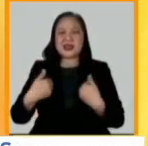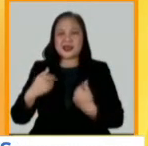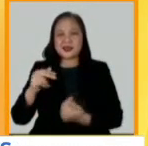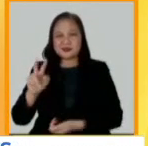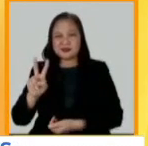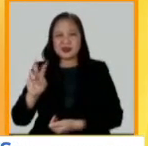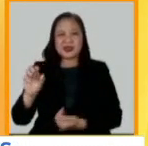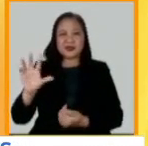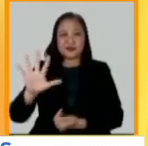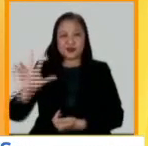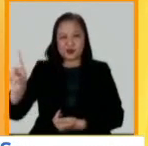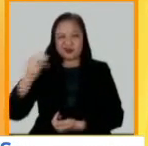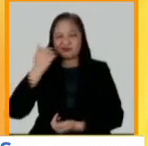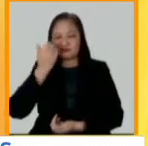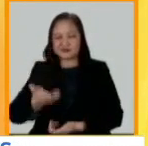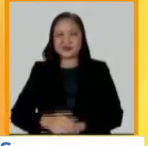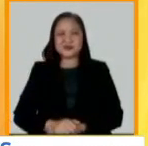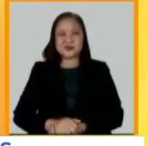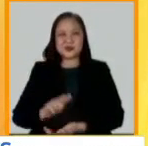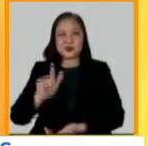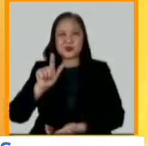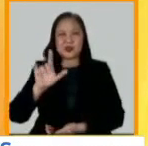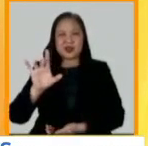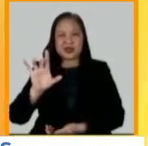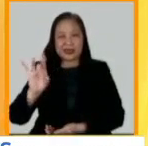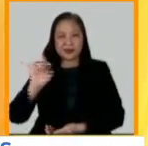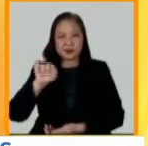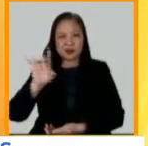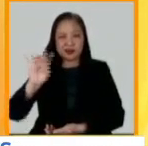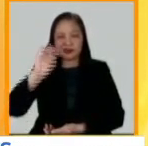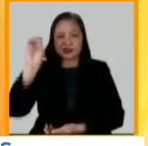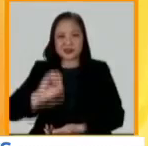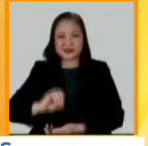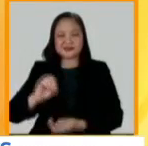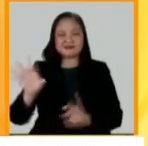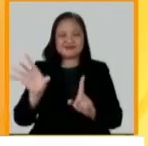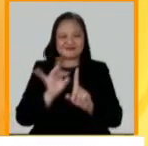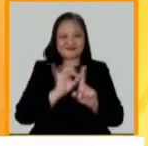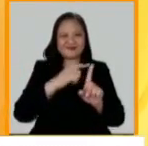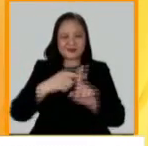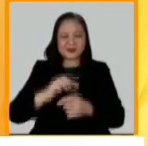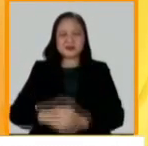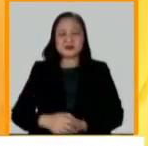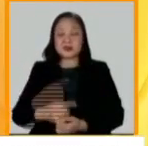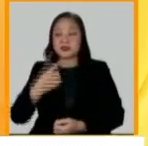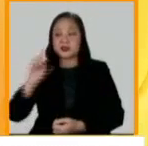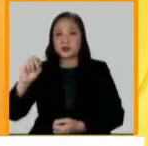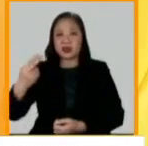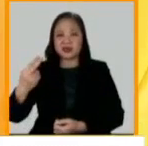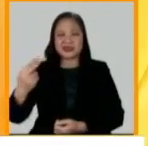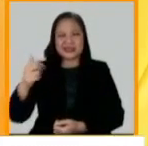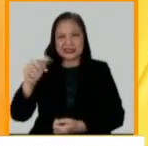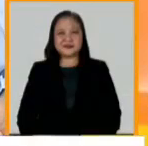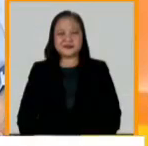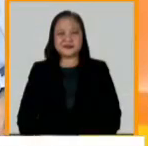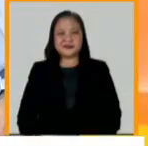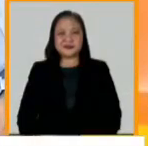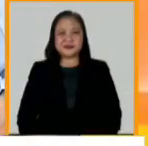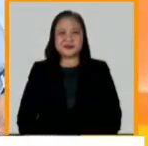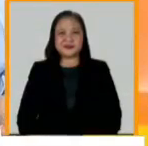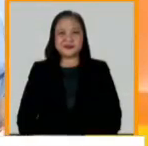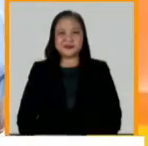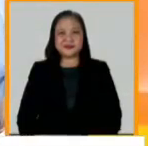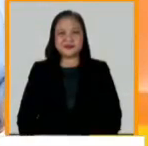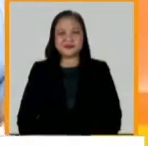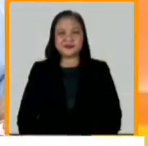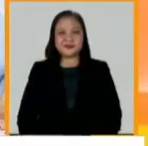28.8% naman ang naitalang positivity rate. Ayon sa DOH, 10 laboratorio ang hindi nakapagsumite ng datos.